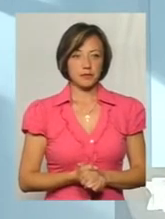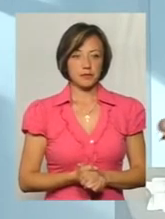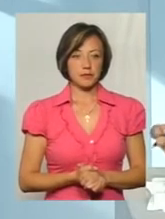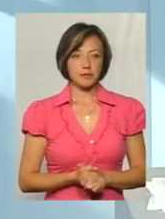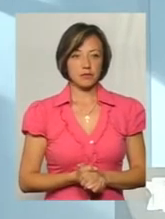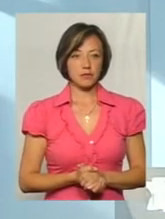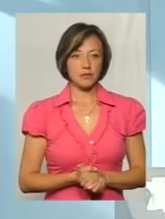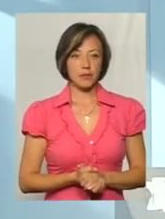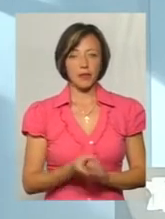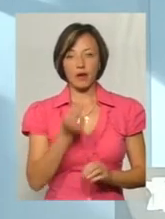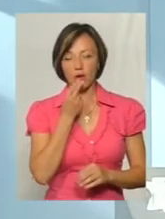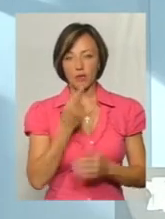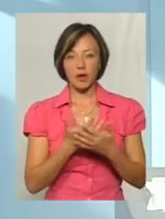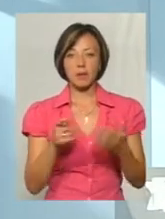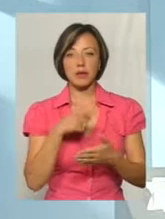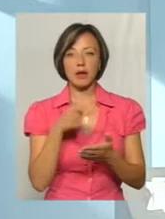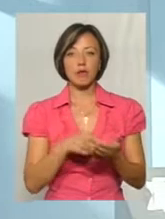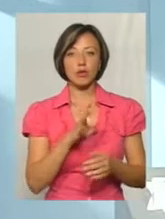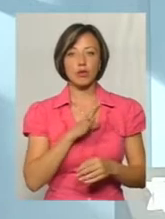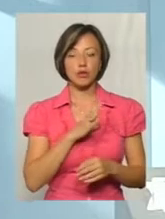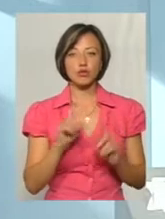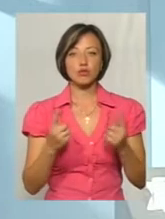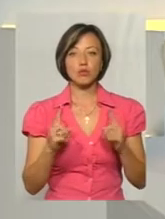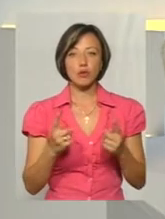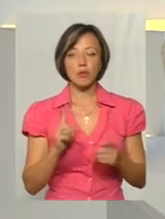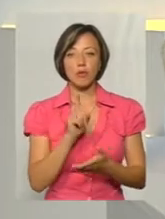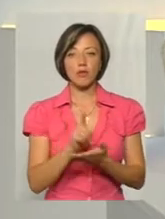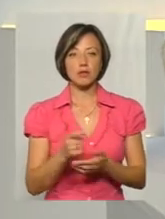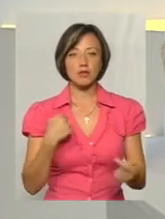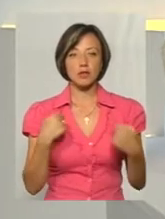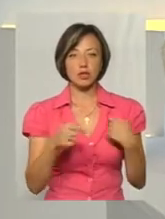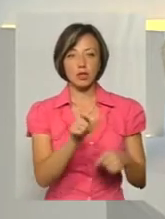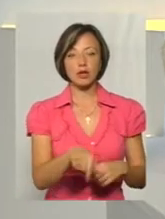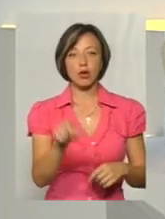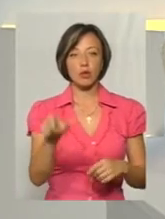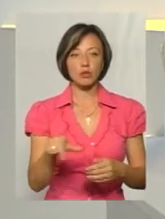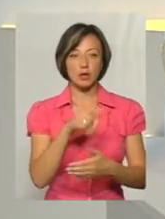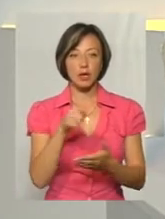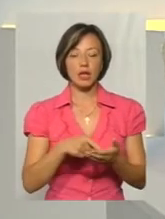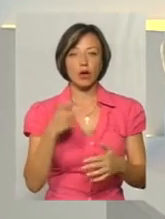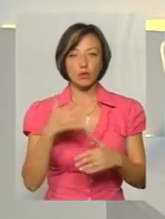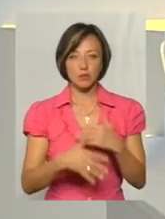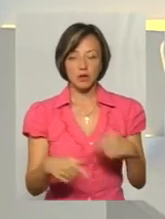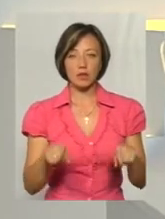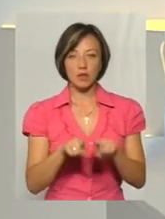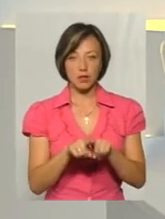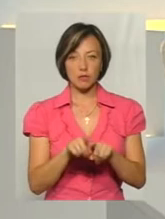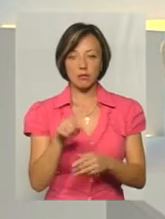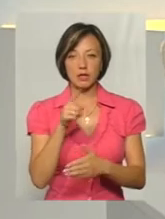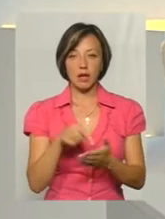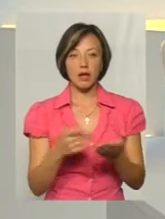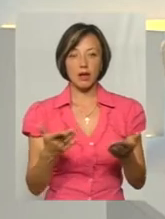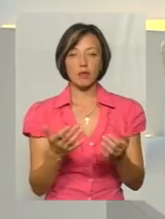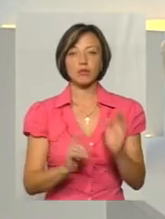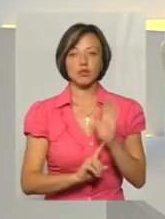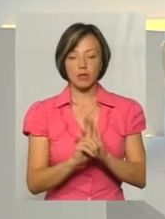Наступний... І корма. Наступне питання в нас було, чому ж повинні страждати люди? Я так розумію, це теж до того питання, яке ми